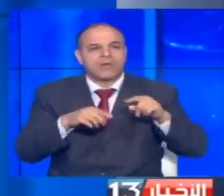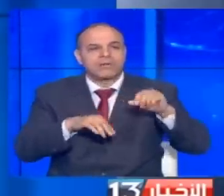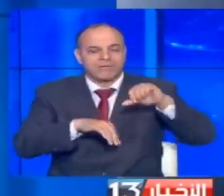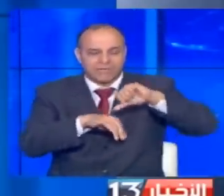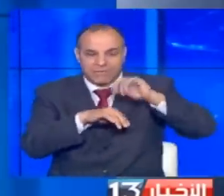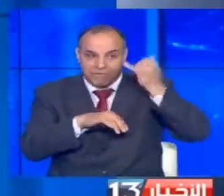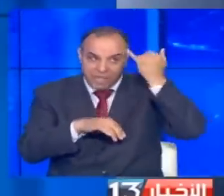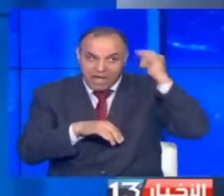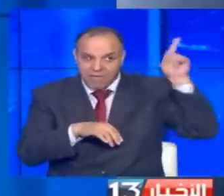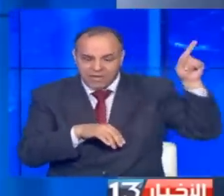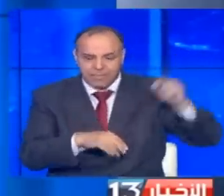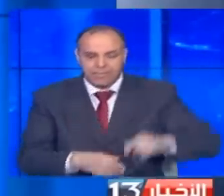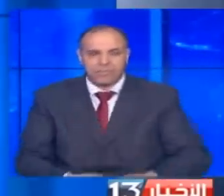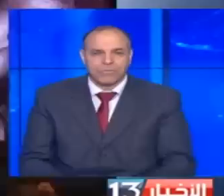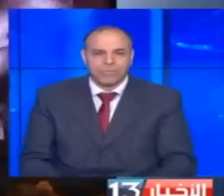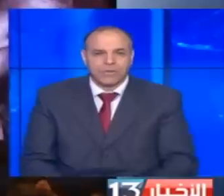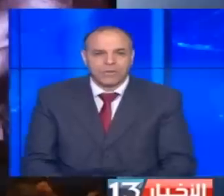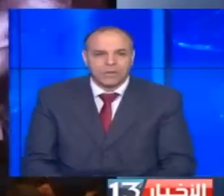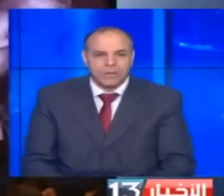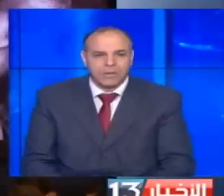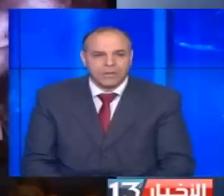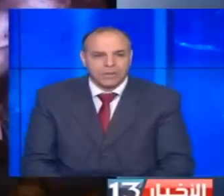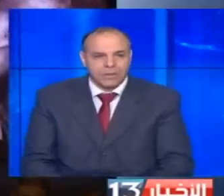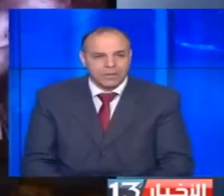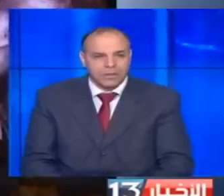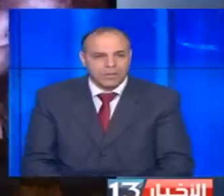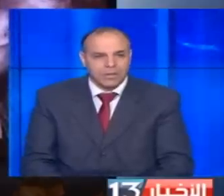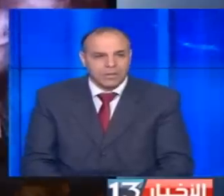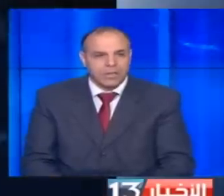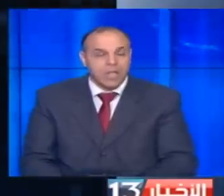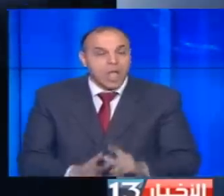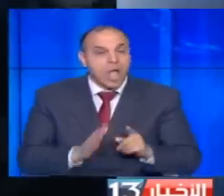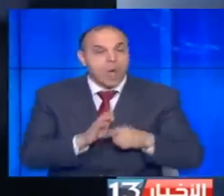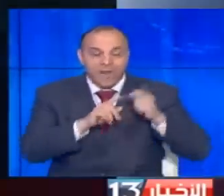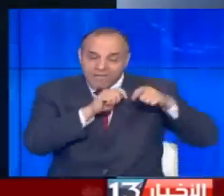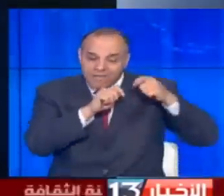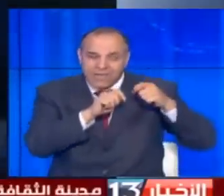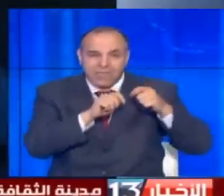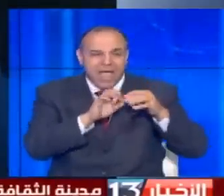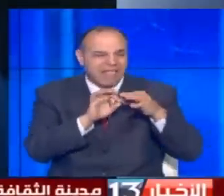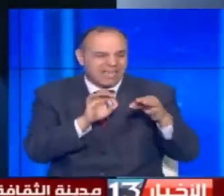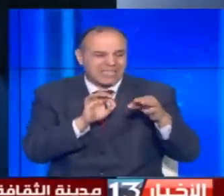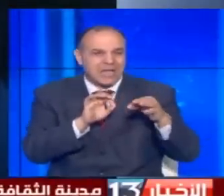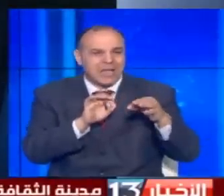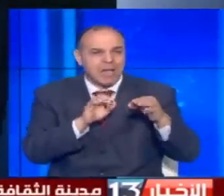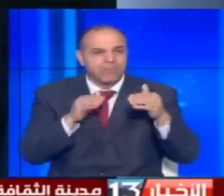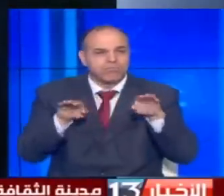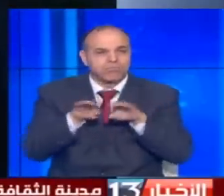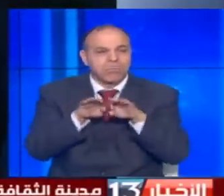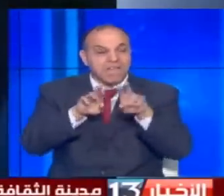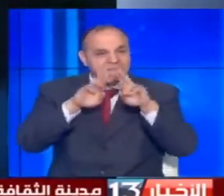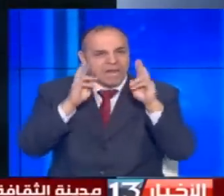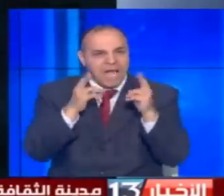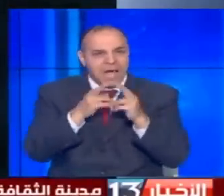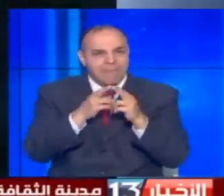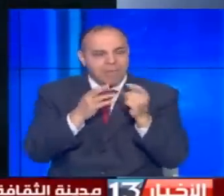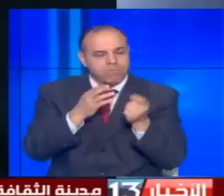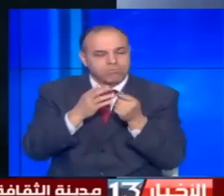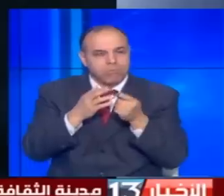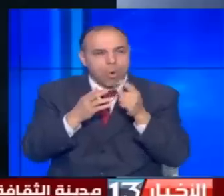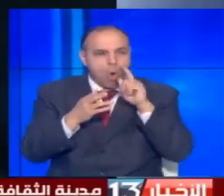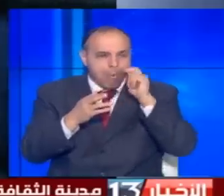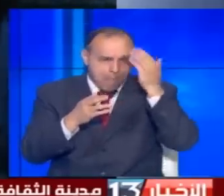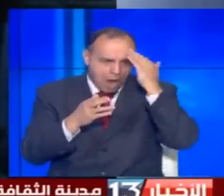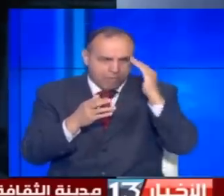الثقافه نشر هو اول في البوليسي بمقاييس عالميه اخرجه عبد الحميد